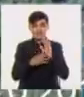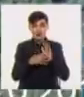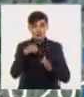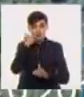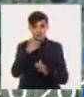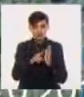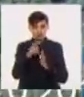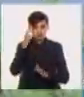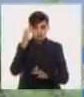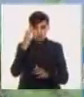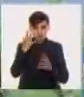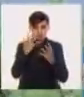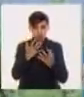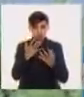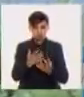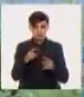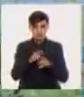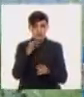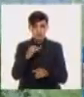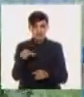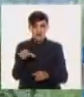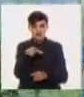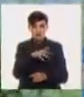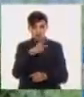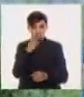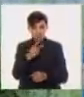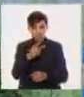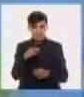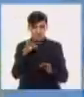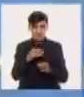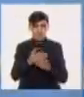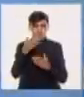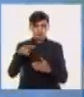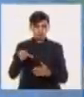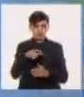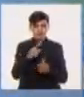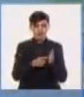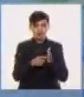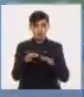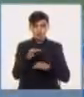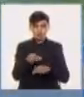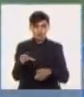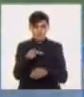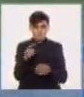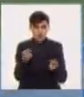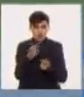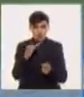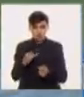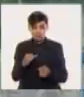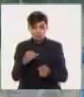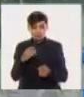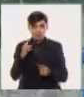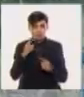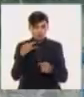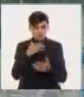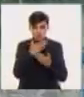года черная. Так выглядит речка Веснянка выше по течению. В Карагандинской области немного рек, чтобы с ними так обходиться. Да